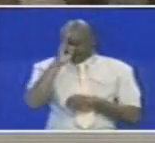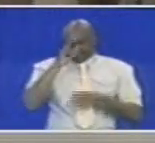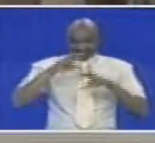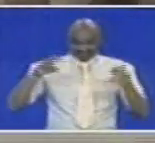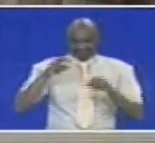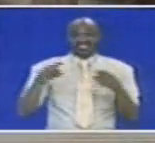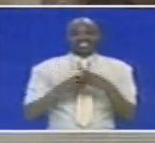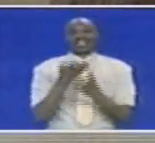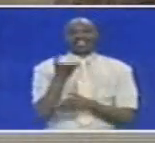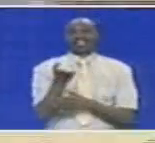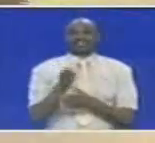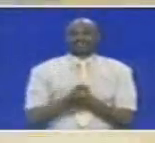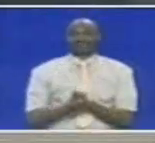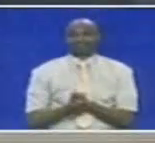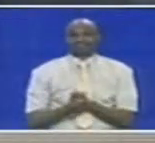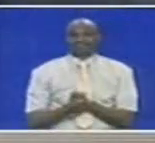nchini.